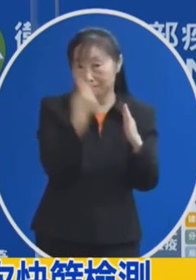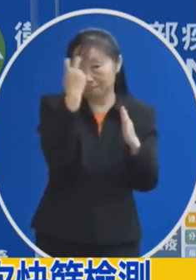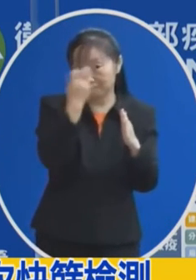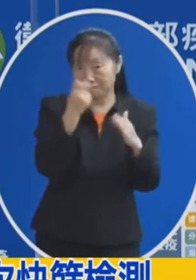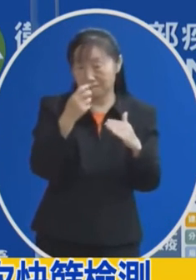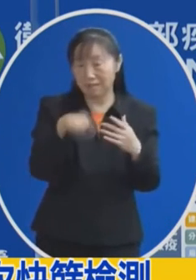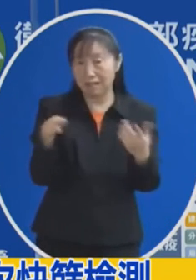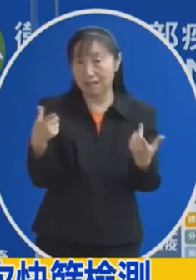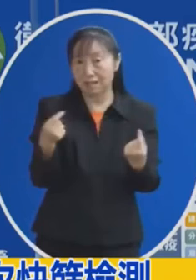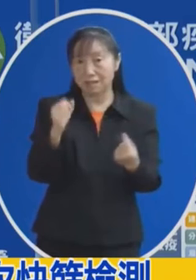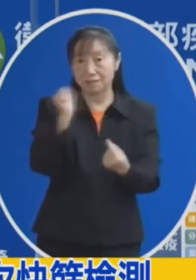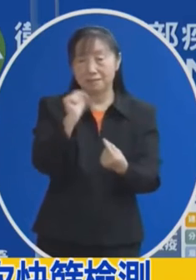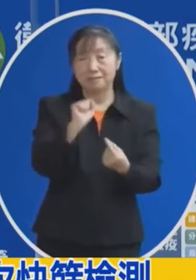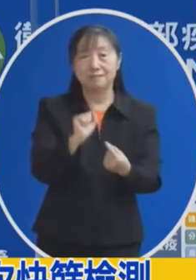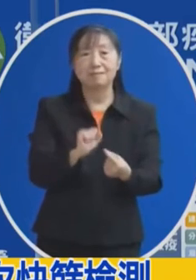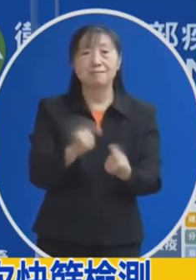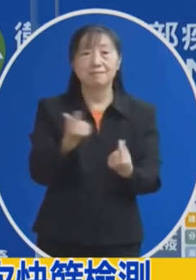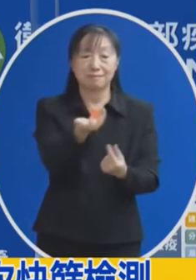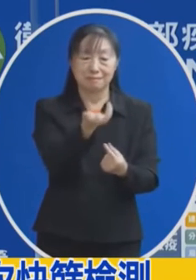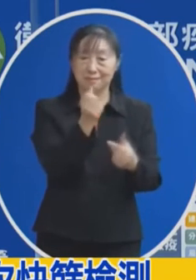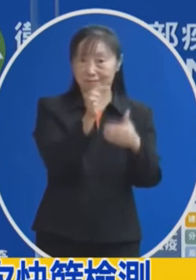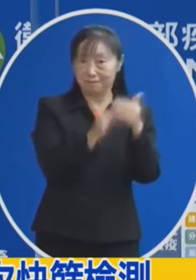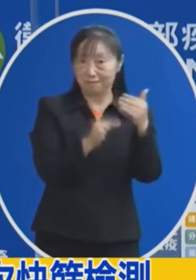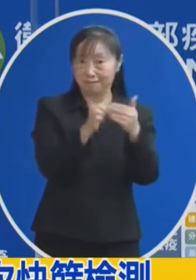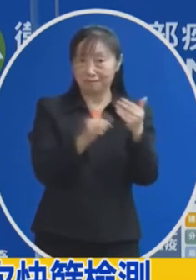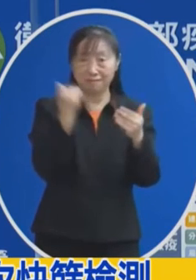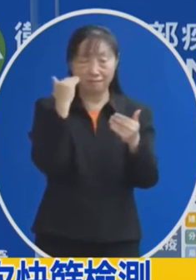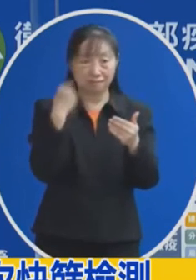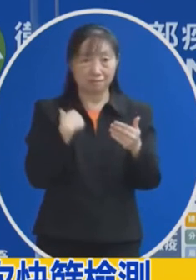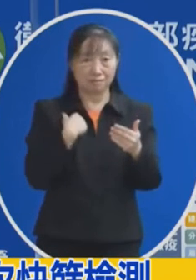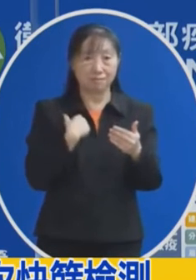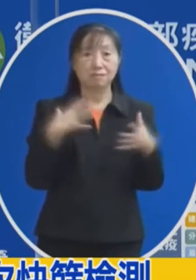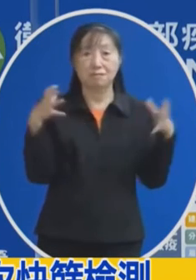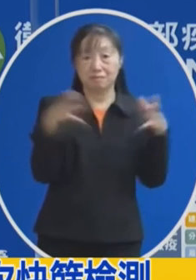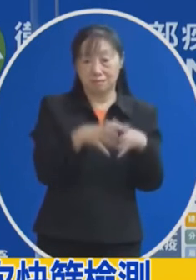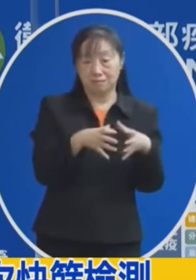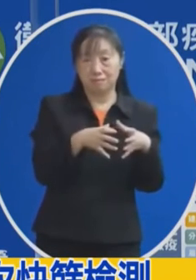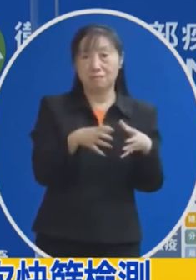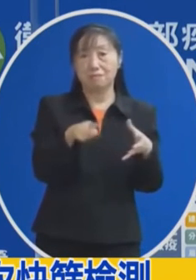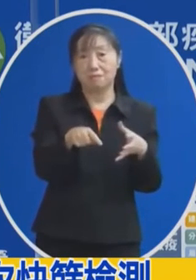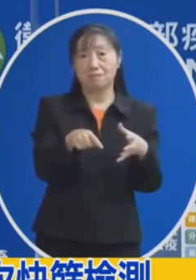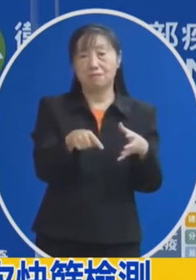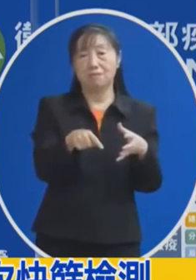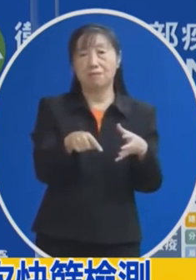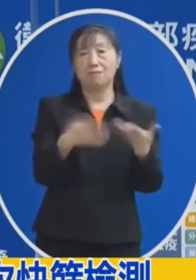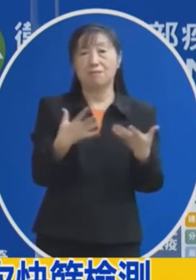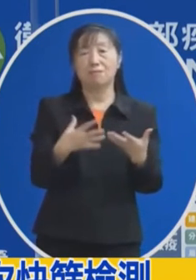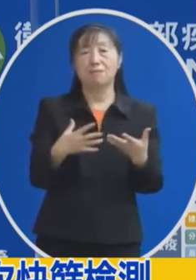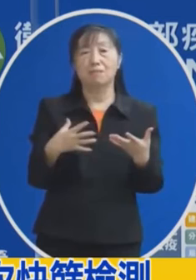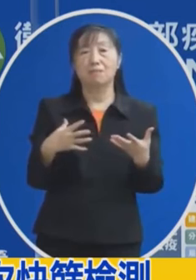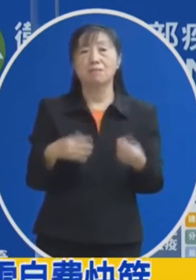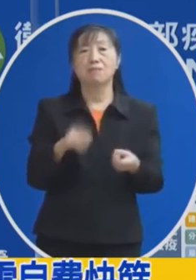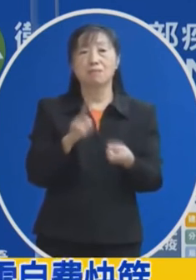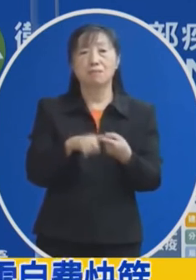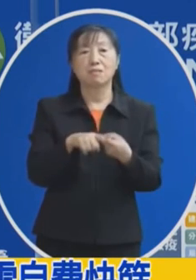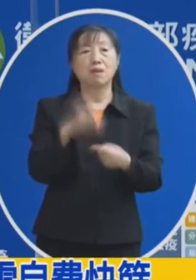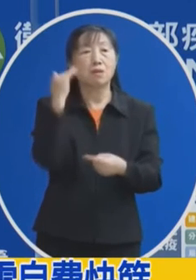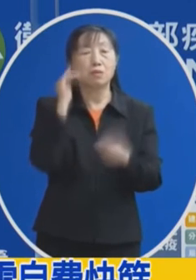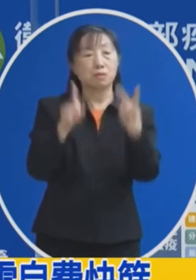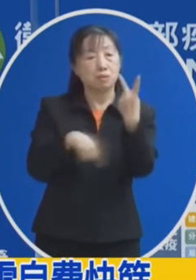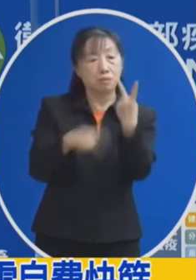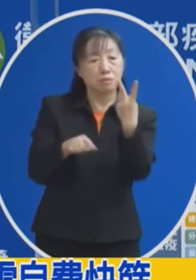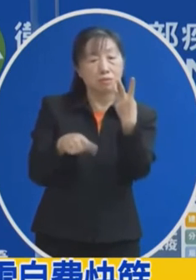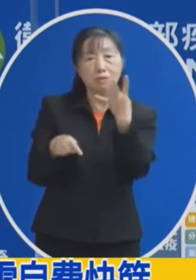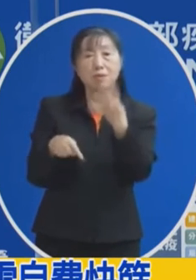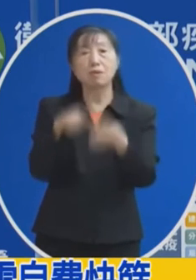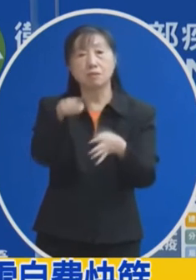说我们有那个前面的规定，就是说如果同行的家人是可以入住防疫旅馆的时候在